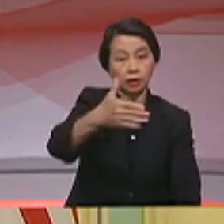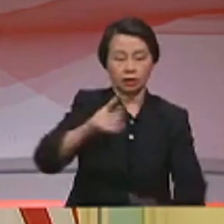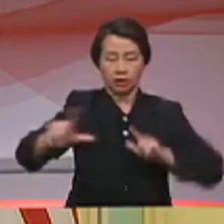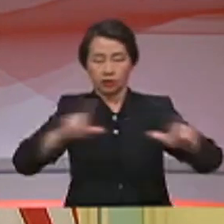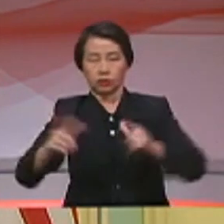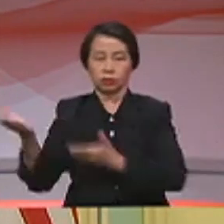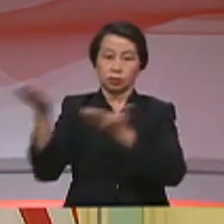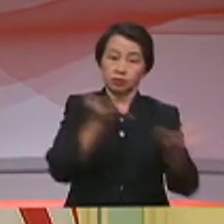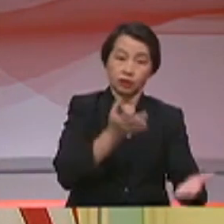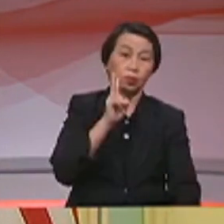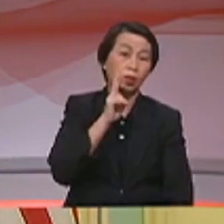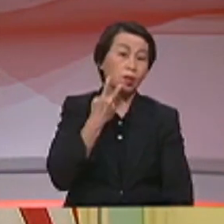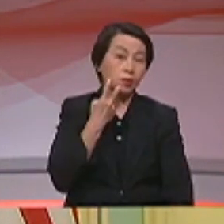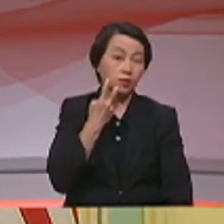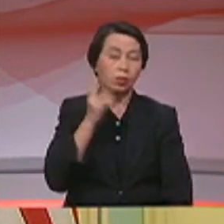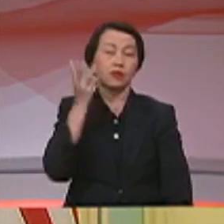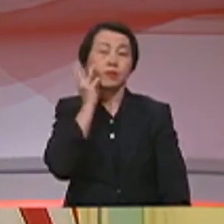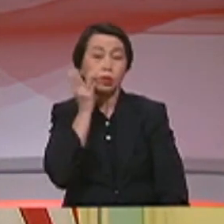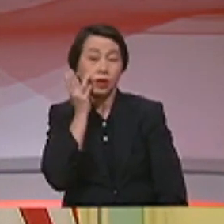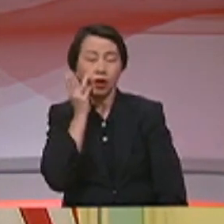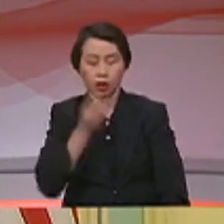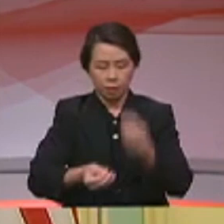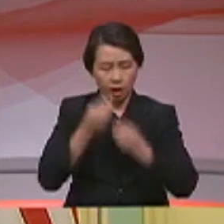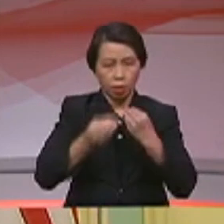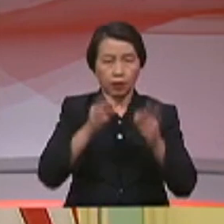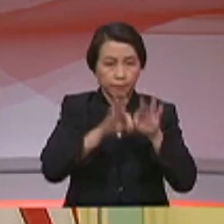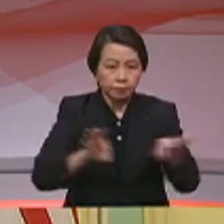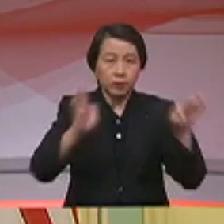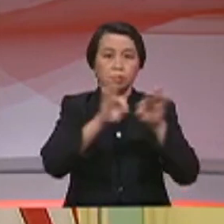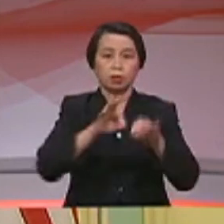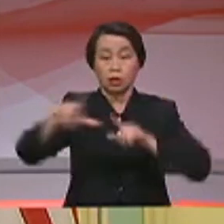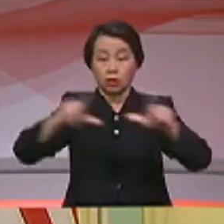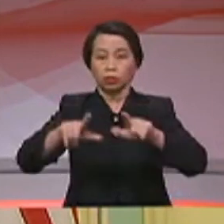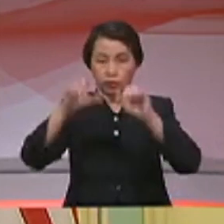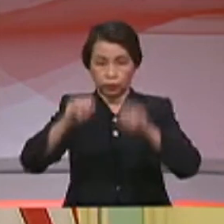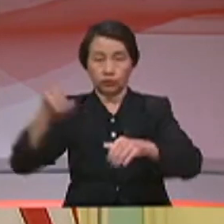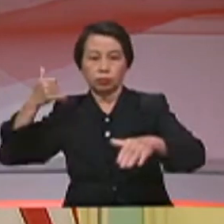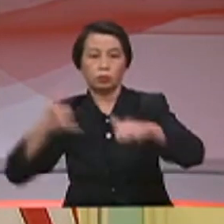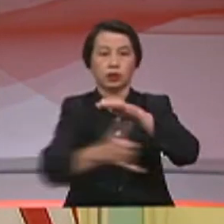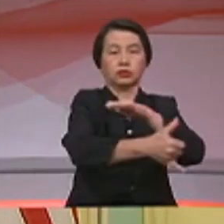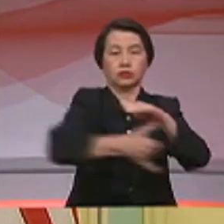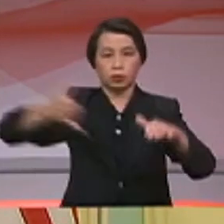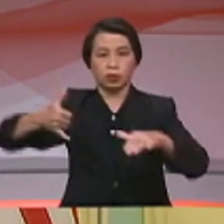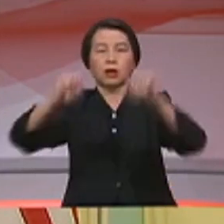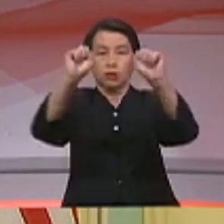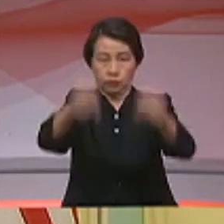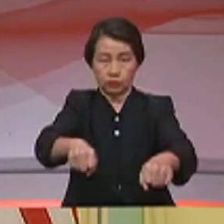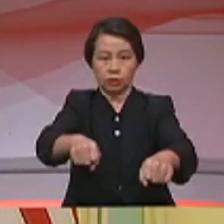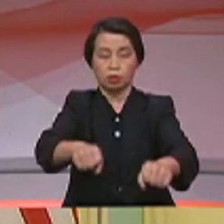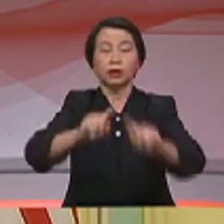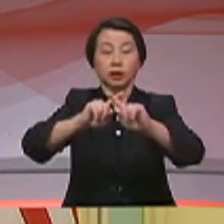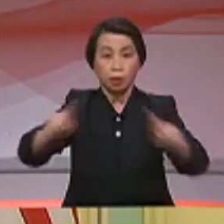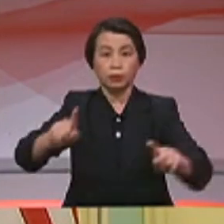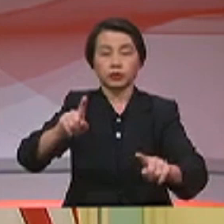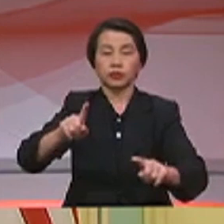lori yang membawa sayur, beras dan makanan-makanan perlu boleh dibenarkan untuk keluar masuk. Ya,